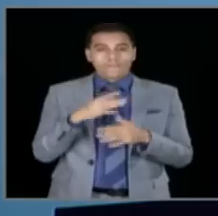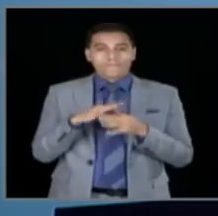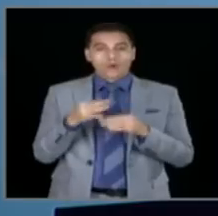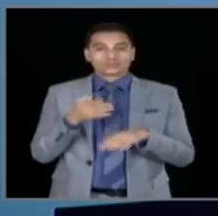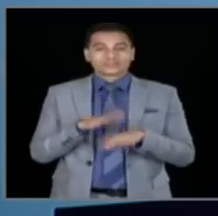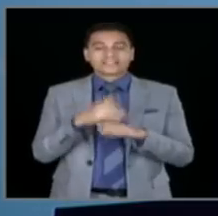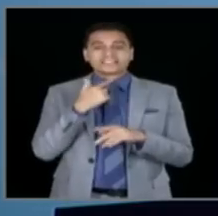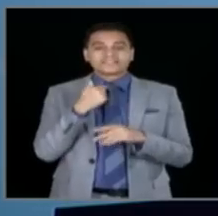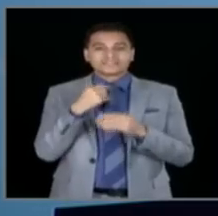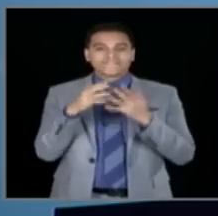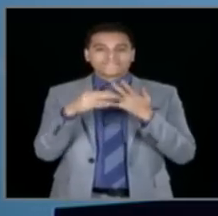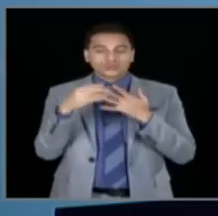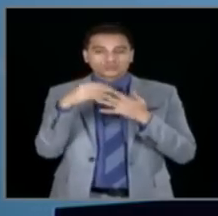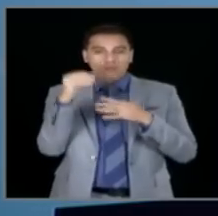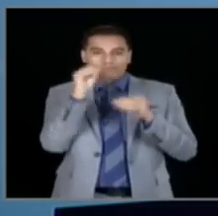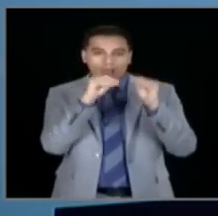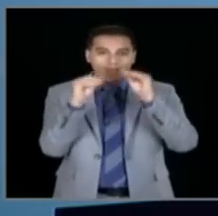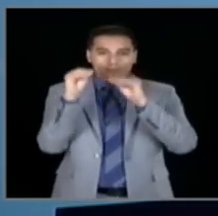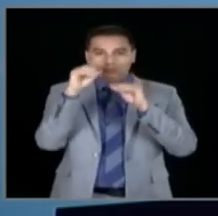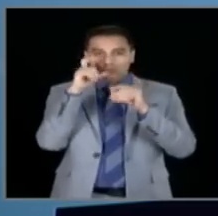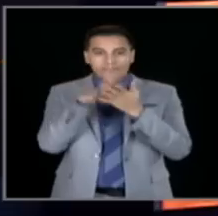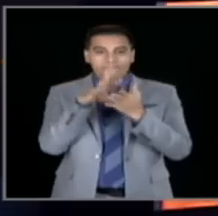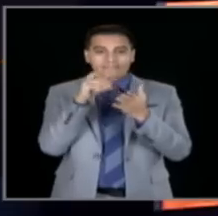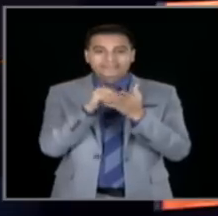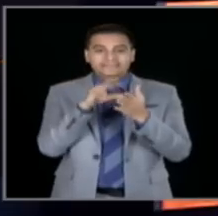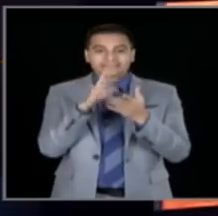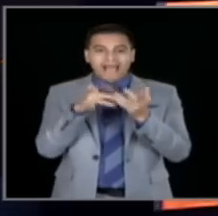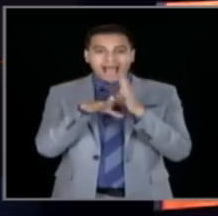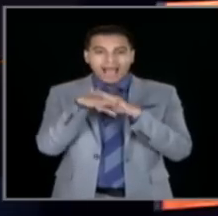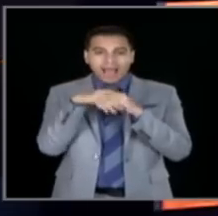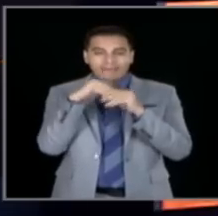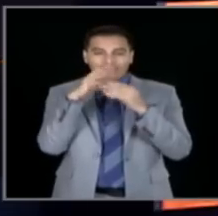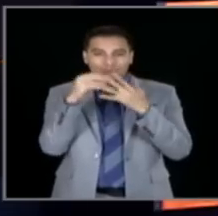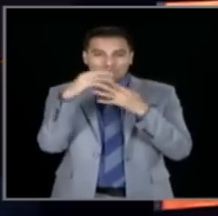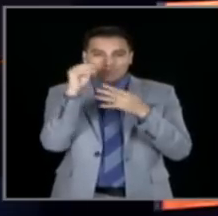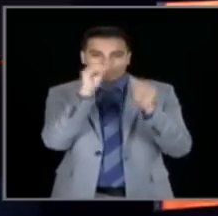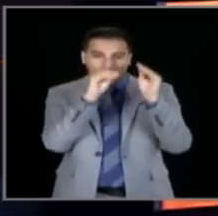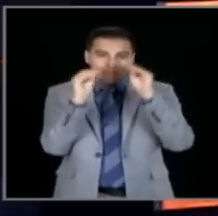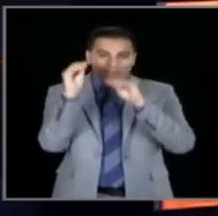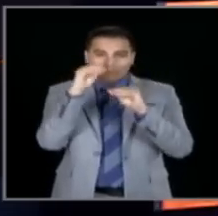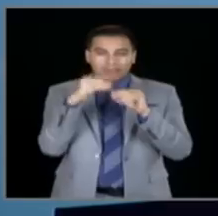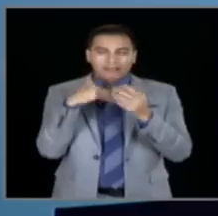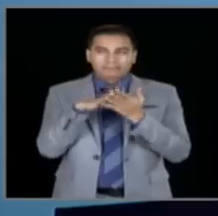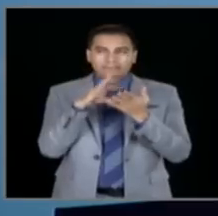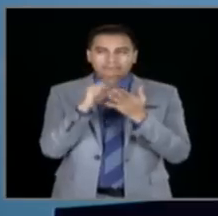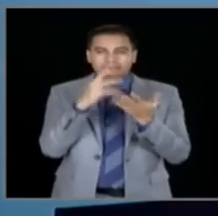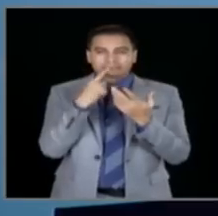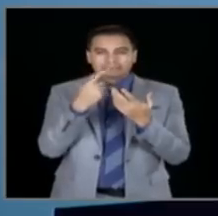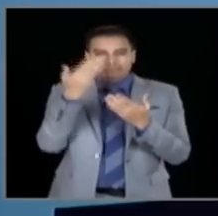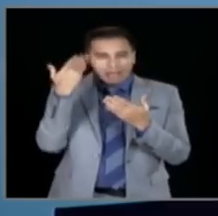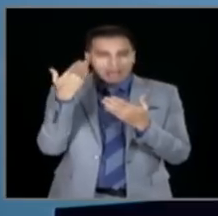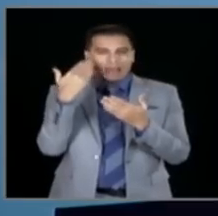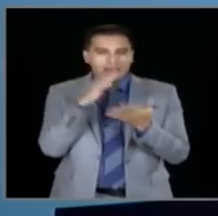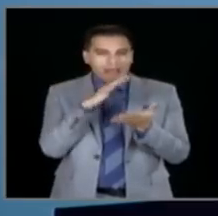الجرافيك ديزاين بدأ معايا إزاي؟ ابتديت إزاي في إن أنت تصممي حاجات؟ بدأت من حوالي سنة وشوية.